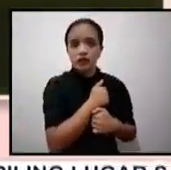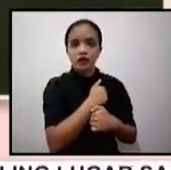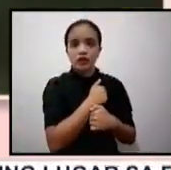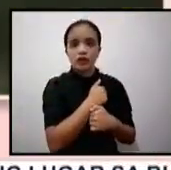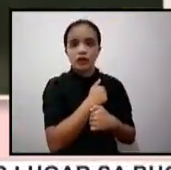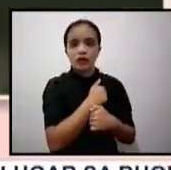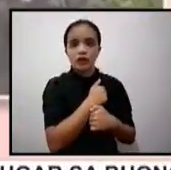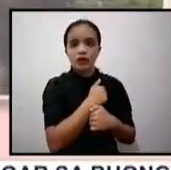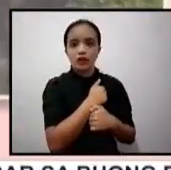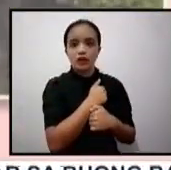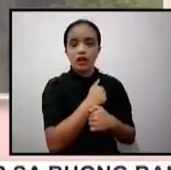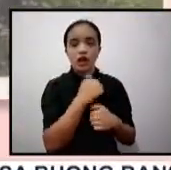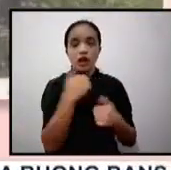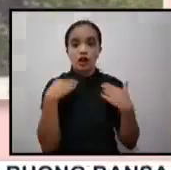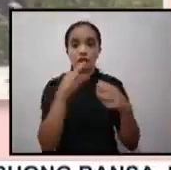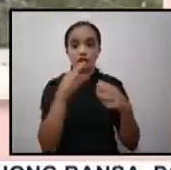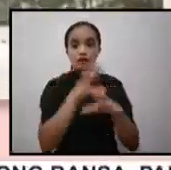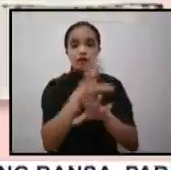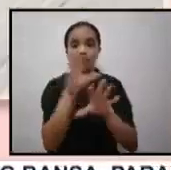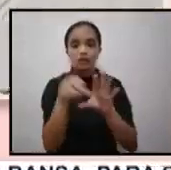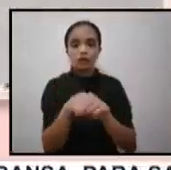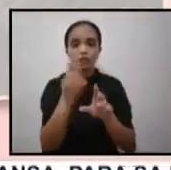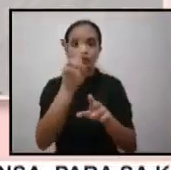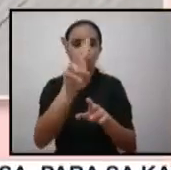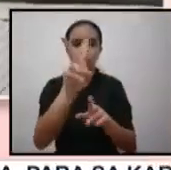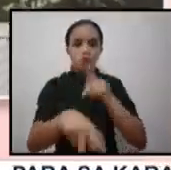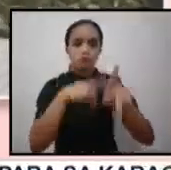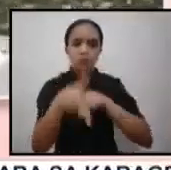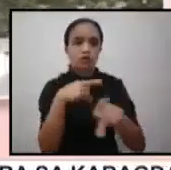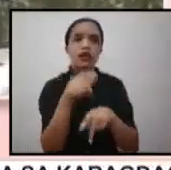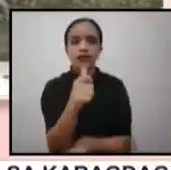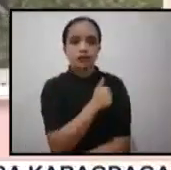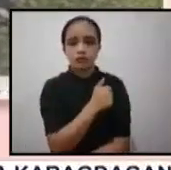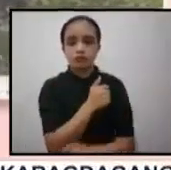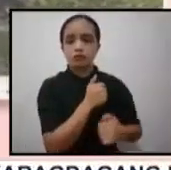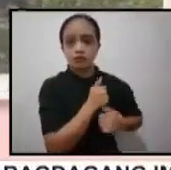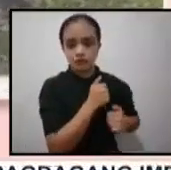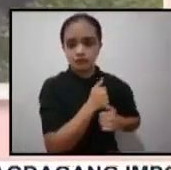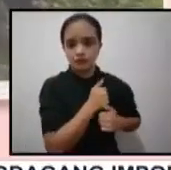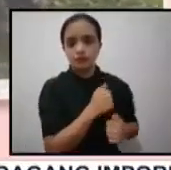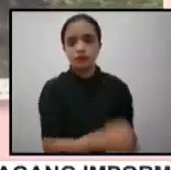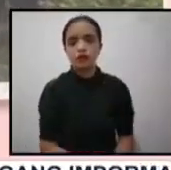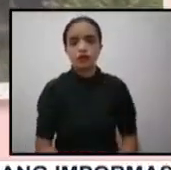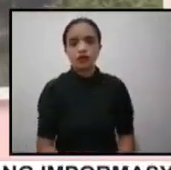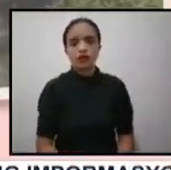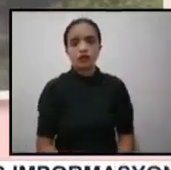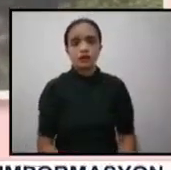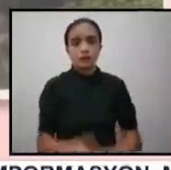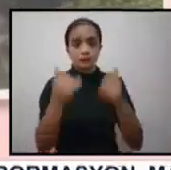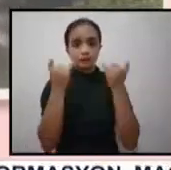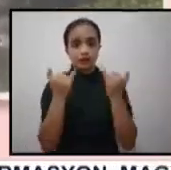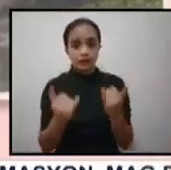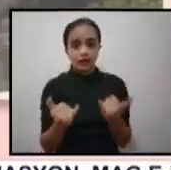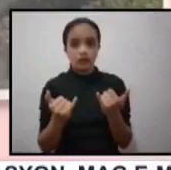Doon sa ano, sa encounter. Right now we have precautionary measures